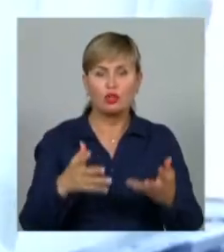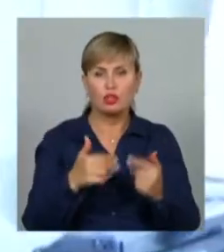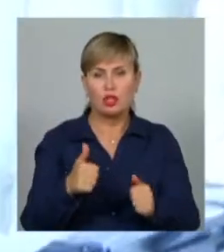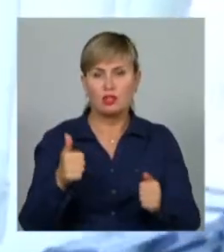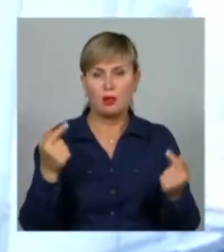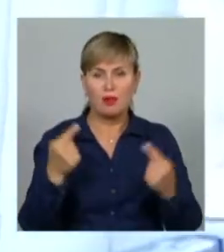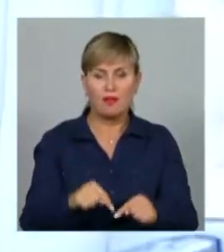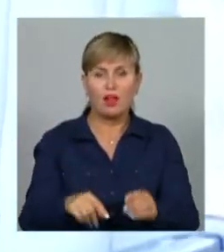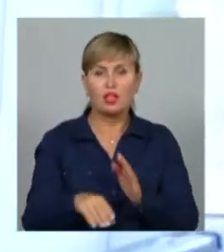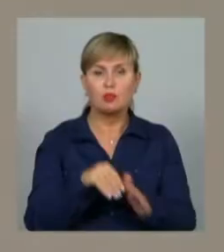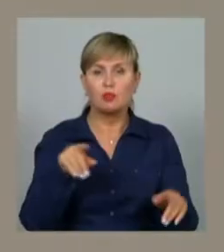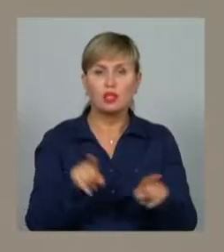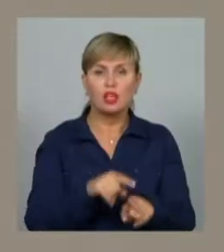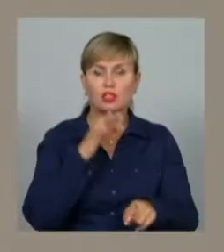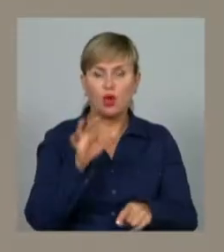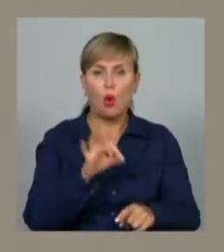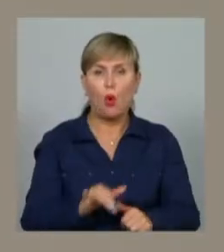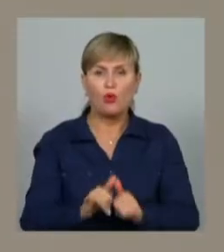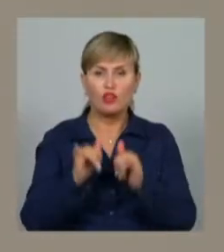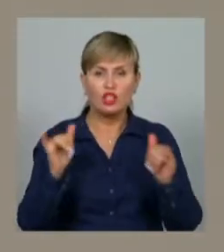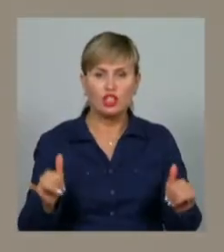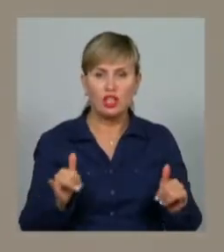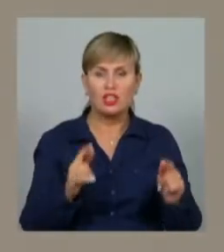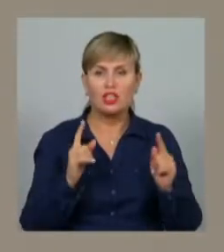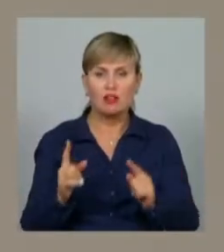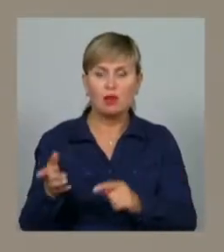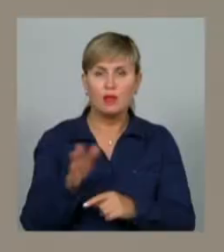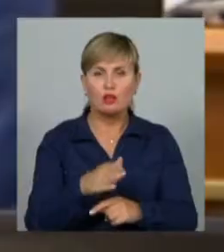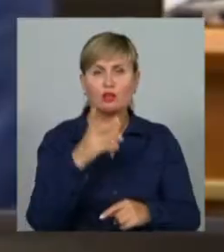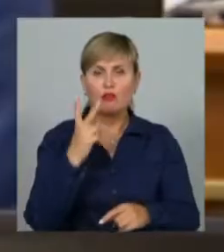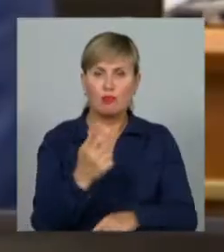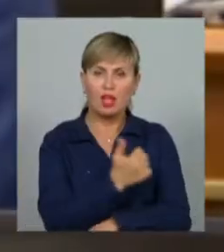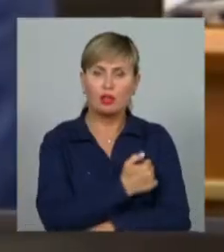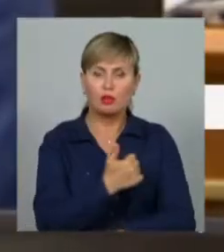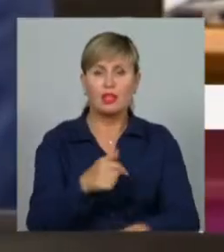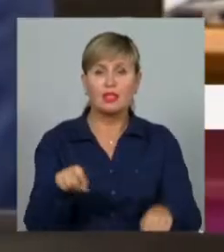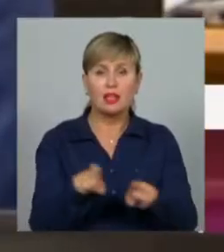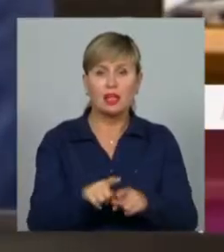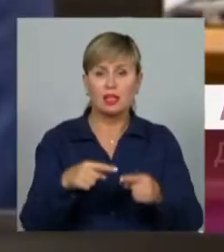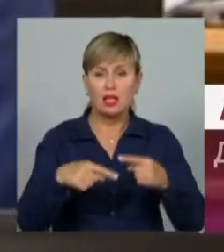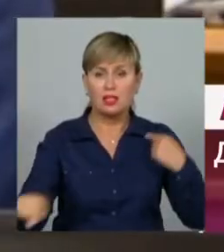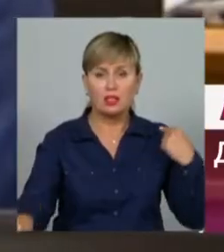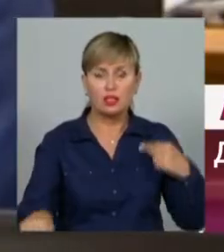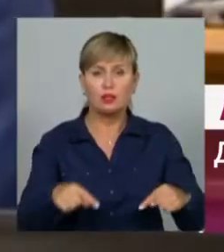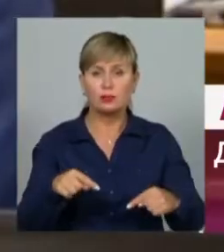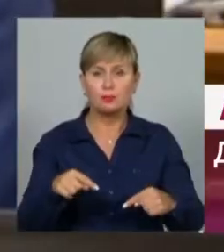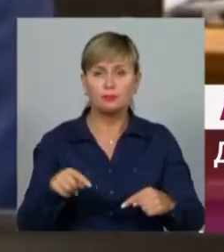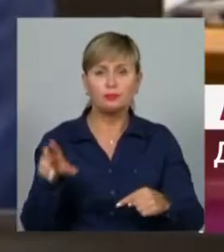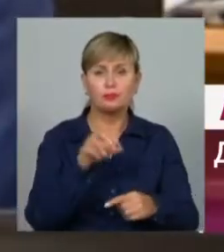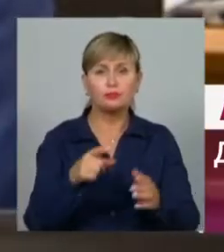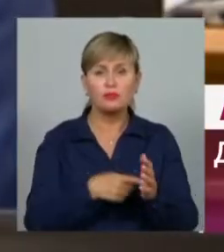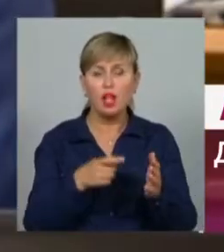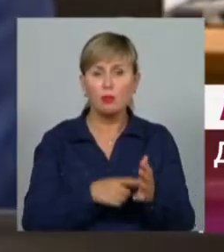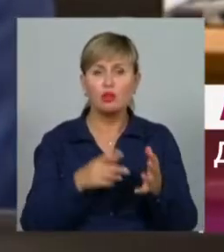провальной. Депутат также высказался об увеличении интервала между двумя дозами. За такие расхождения, например, предприниматели без вопросов